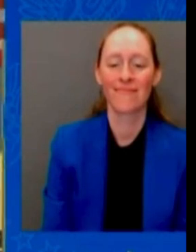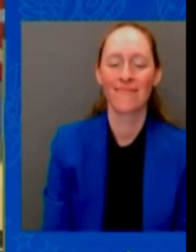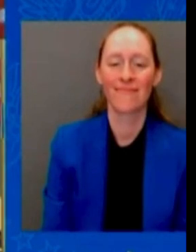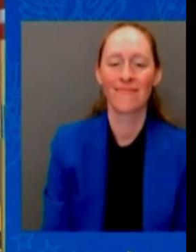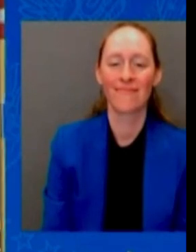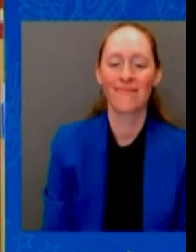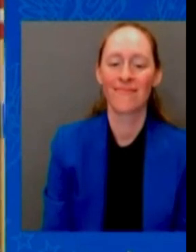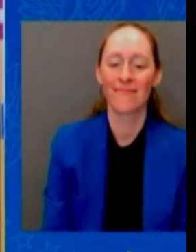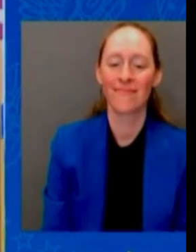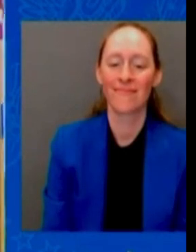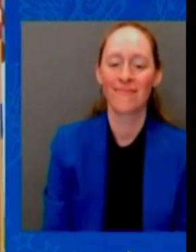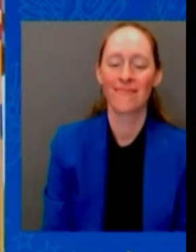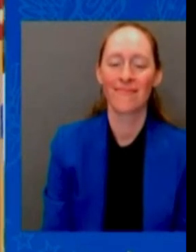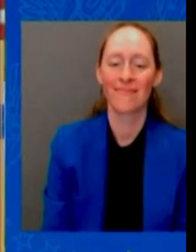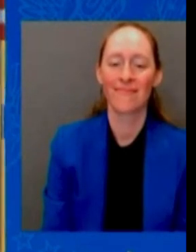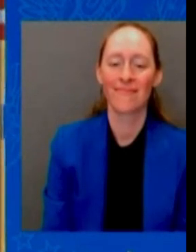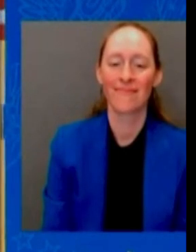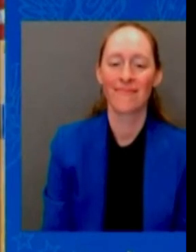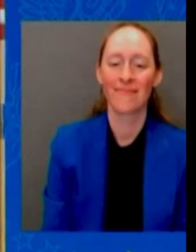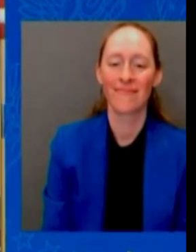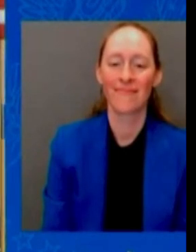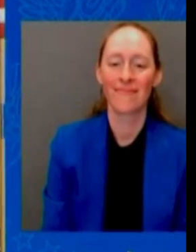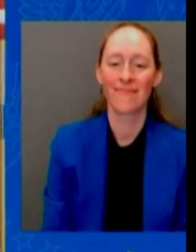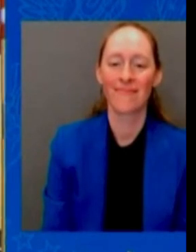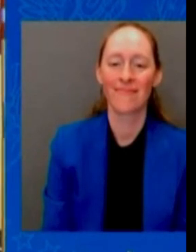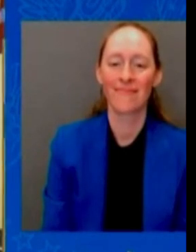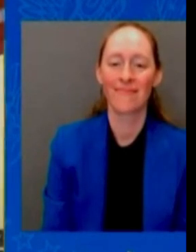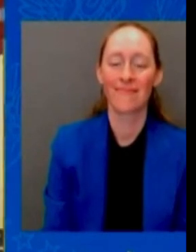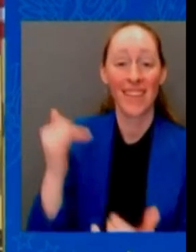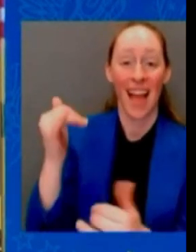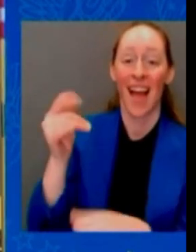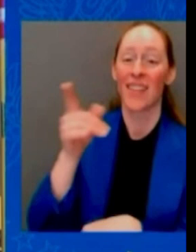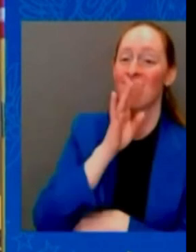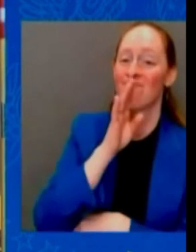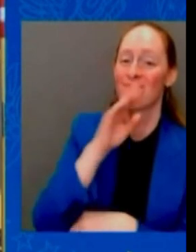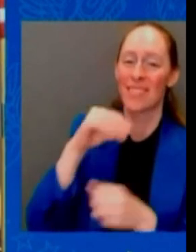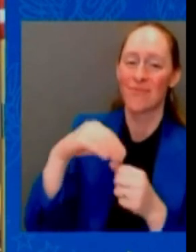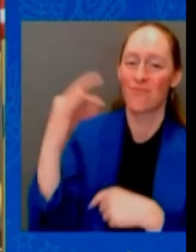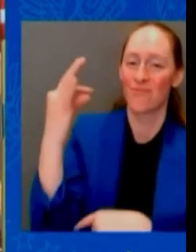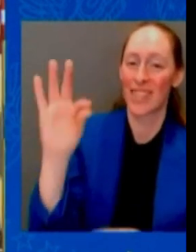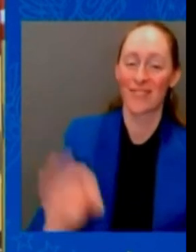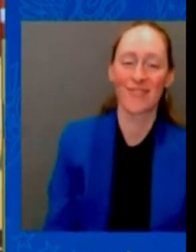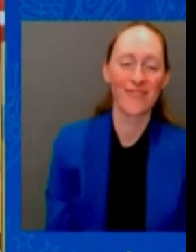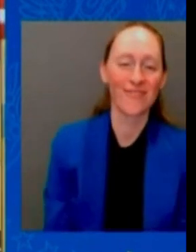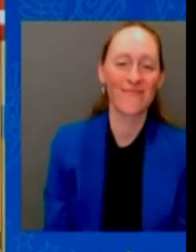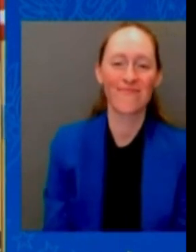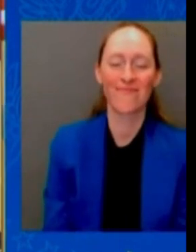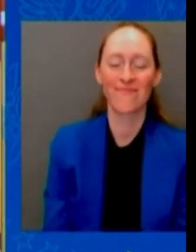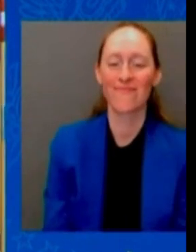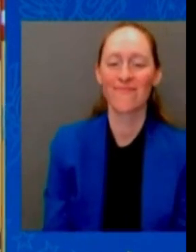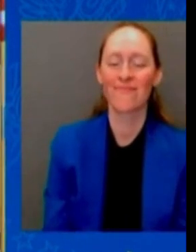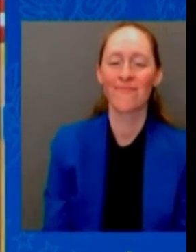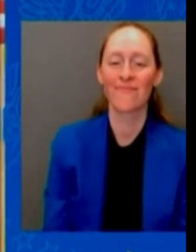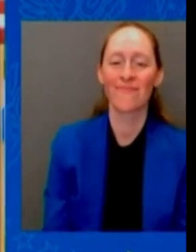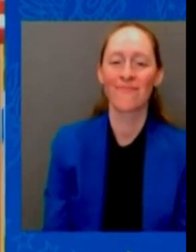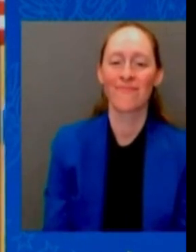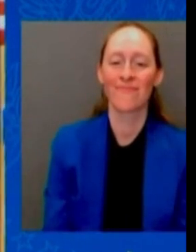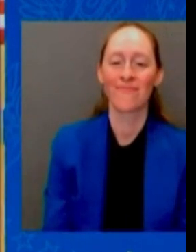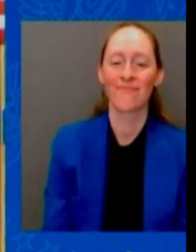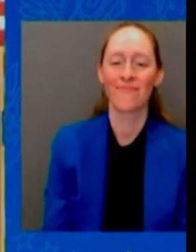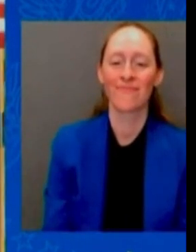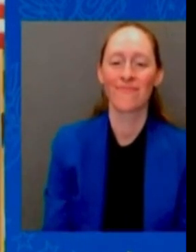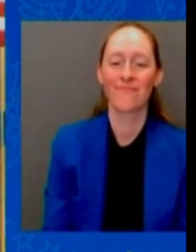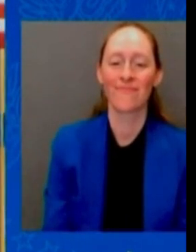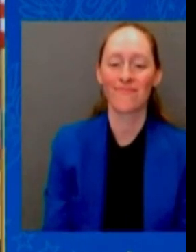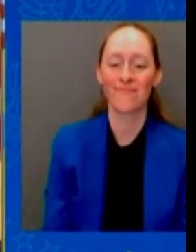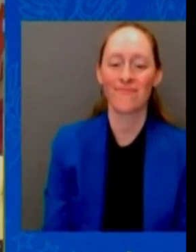Merci beaucoup, Monsieur le Président, cher Joe, Madame, cher